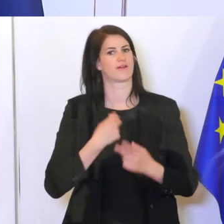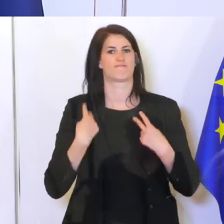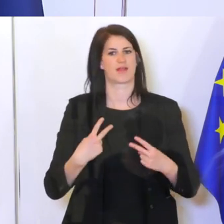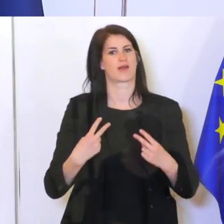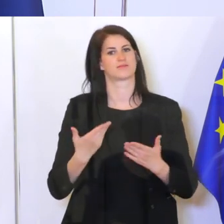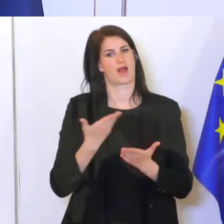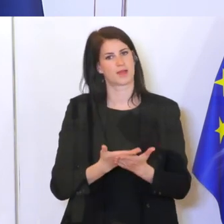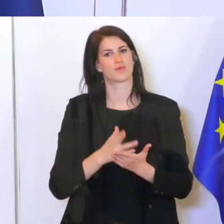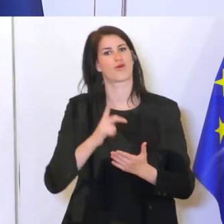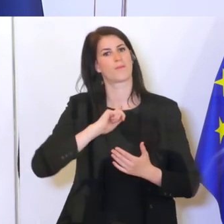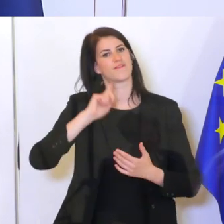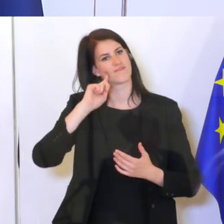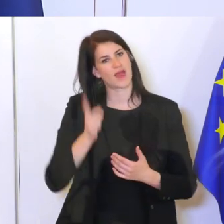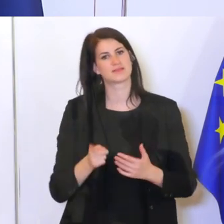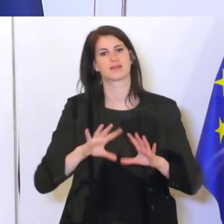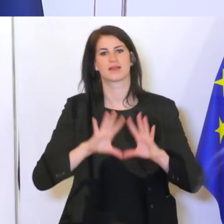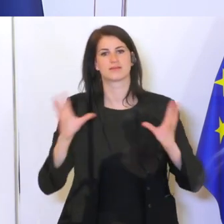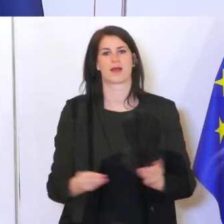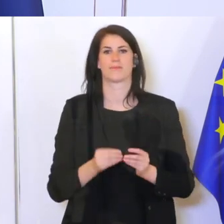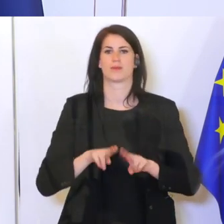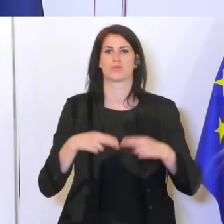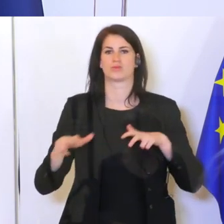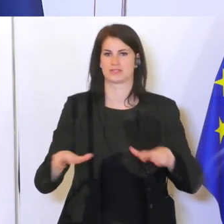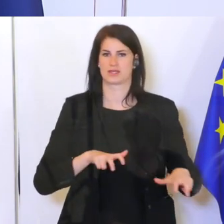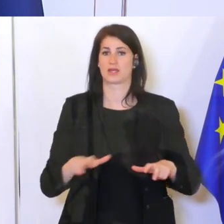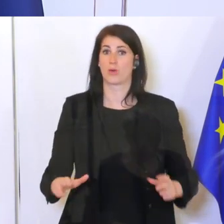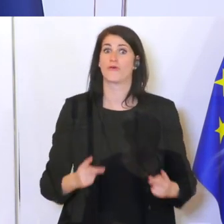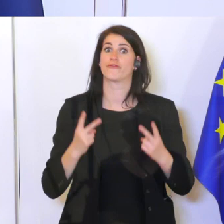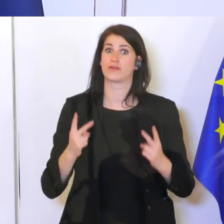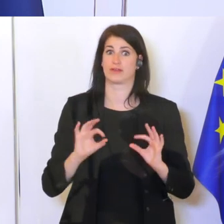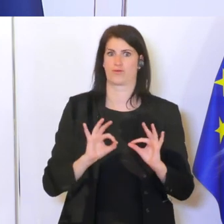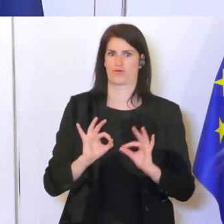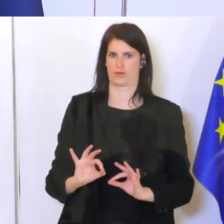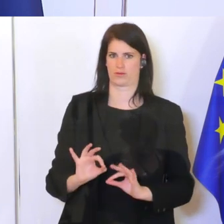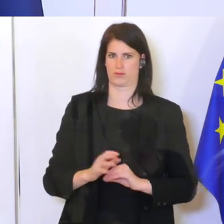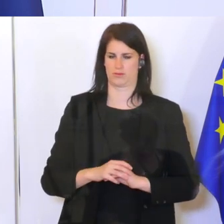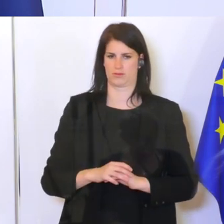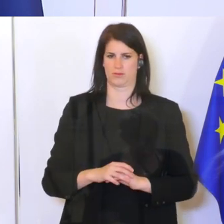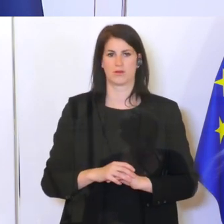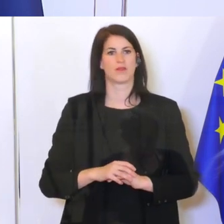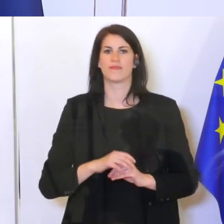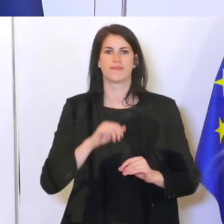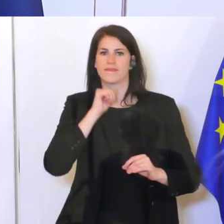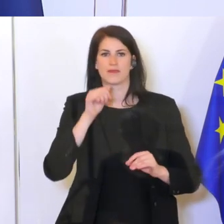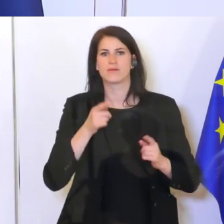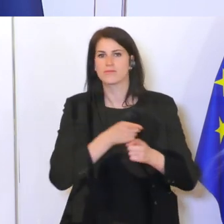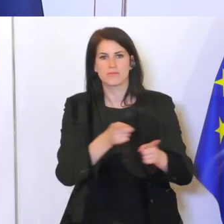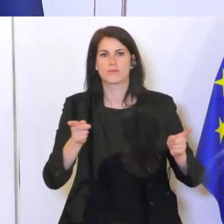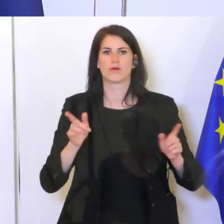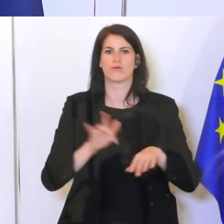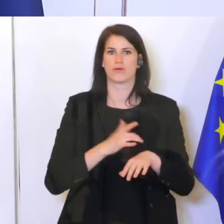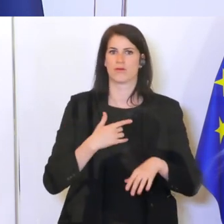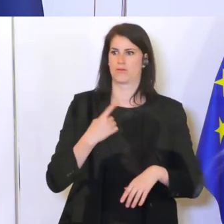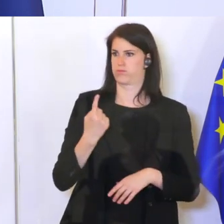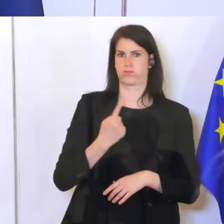ich weiß, dass das der gesamten Bundesregierung ein Anliegen ist, dass sich niemand alleingelassen fühlt.